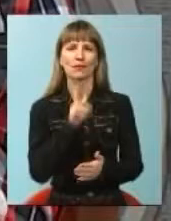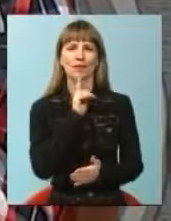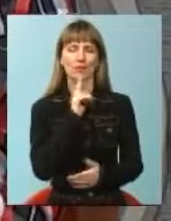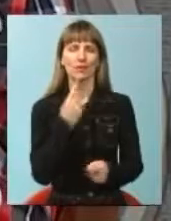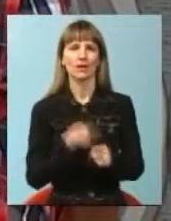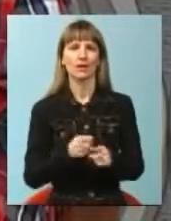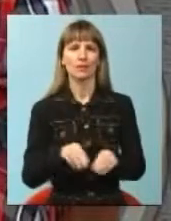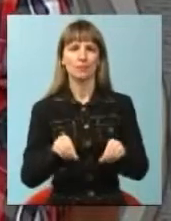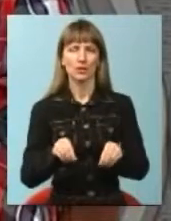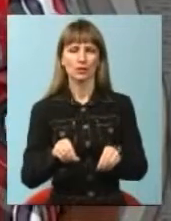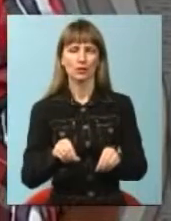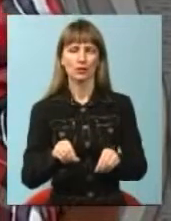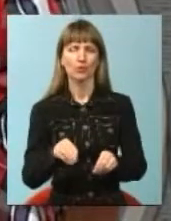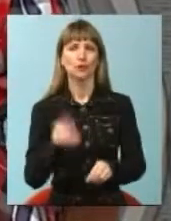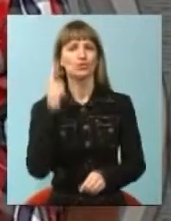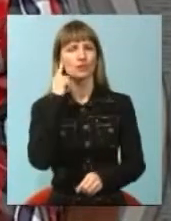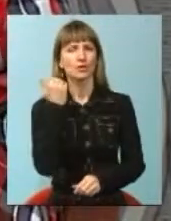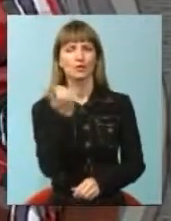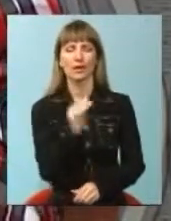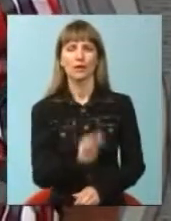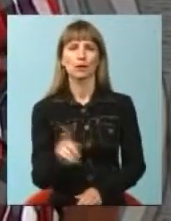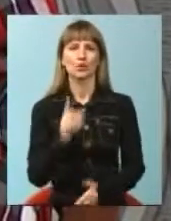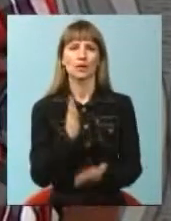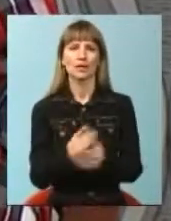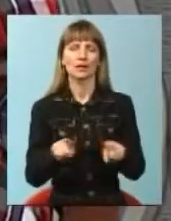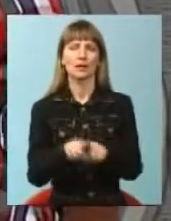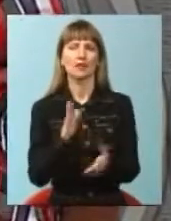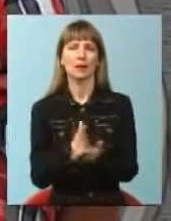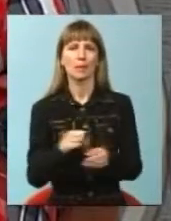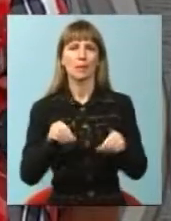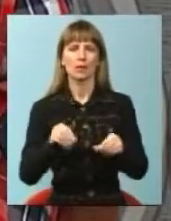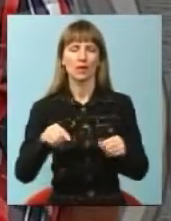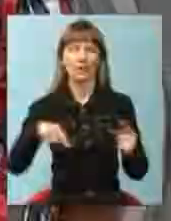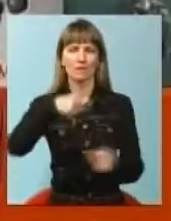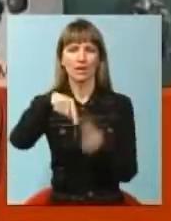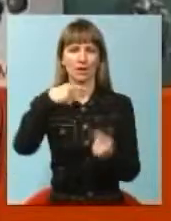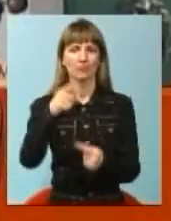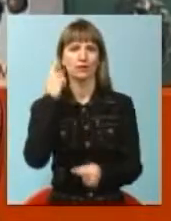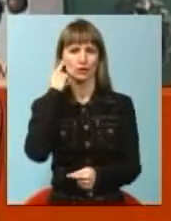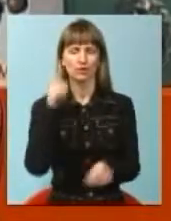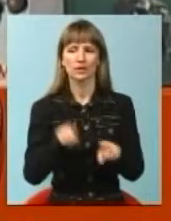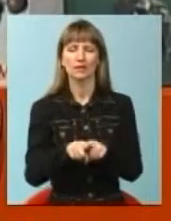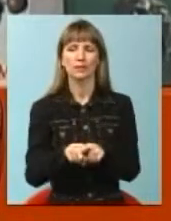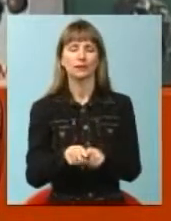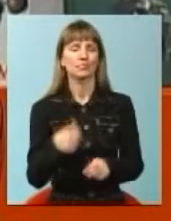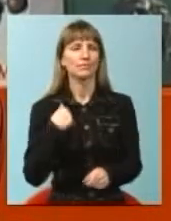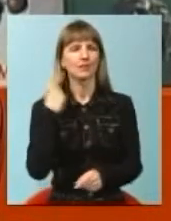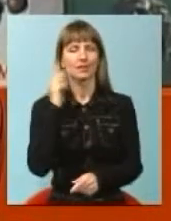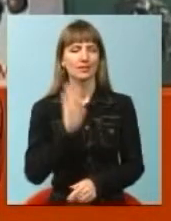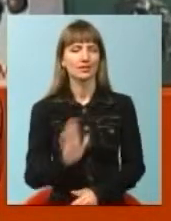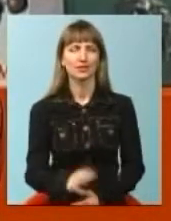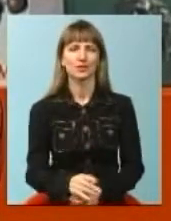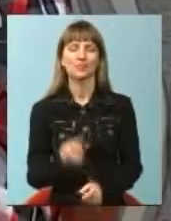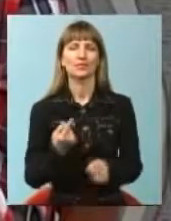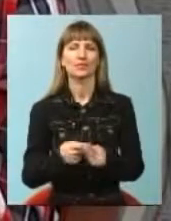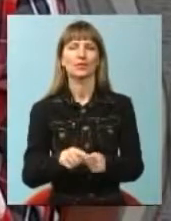цей самий пісок, то чи чули ви, малята, що існує таке явище піщаний вихор? Чула щось таке? Ні, насправді.